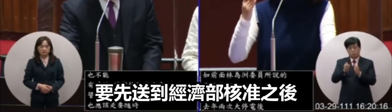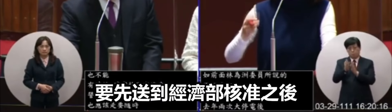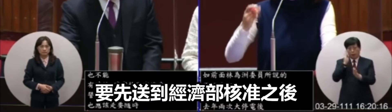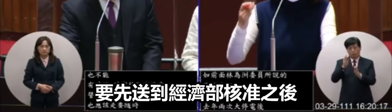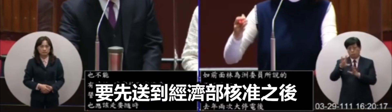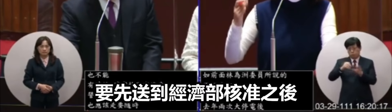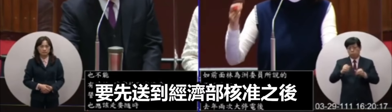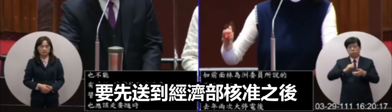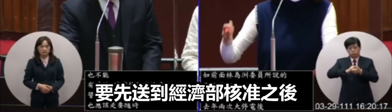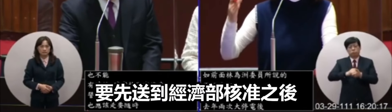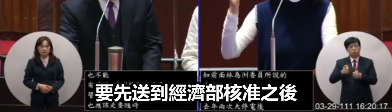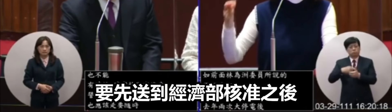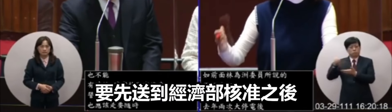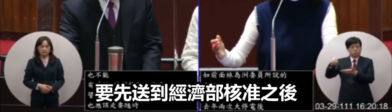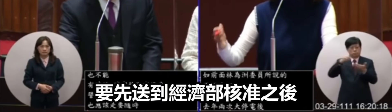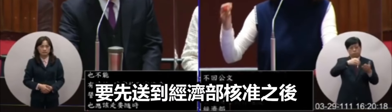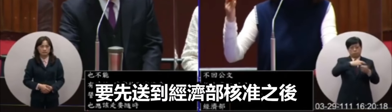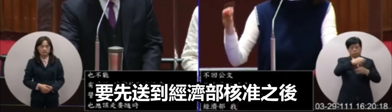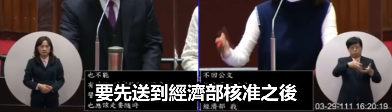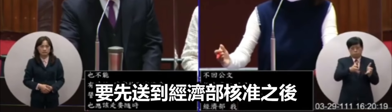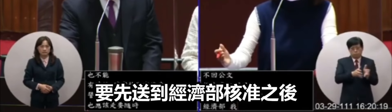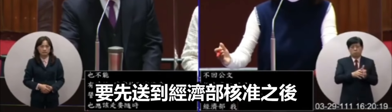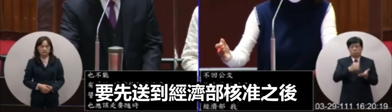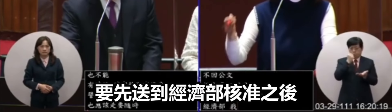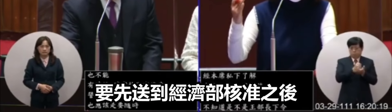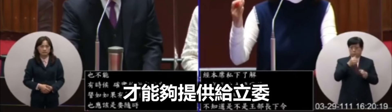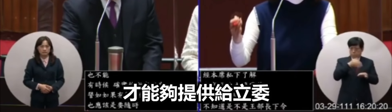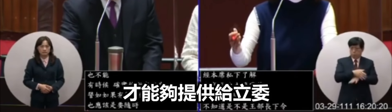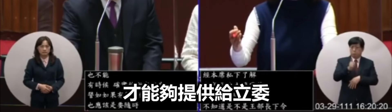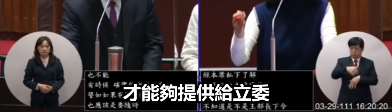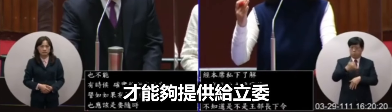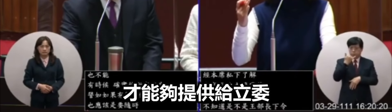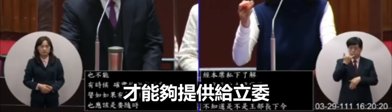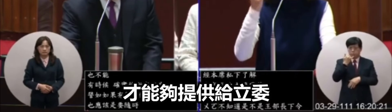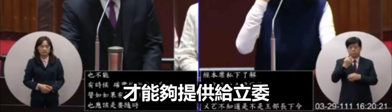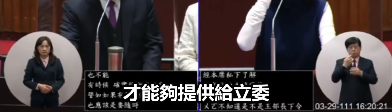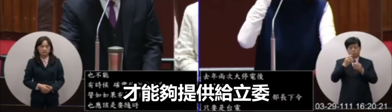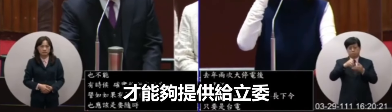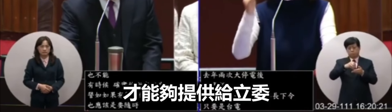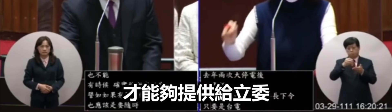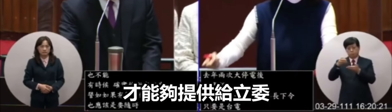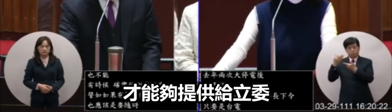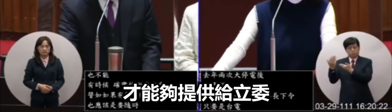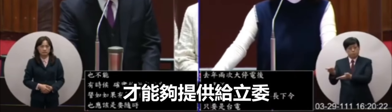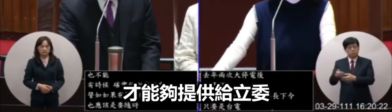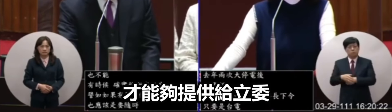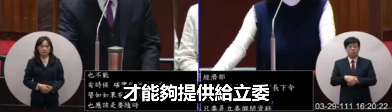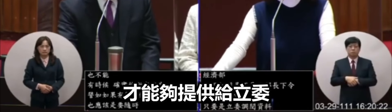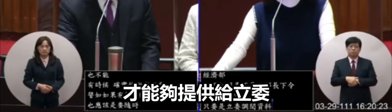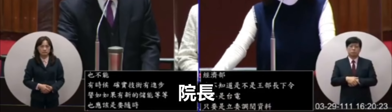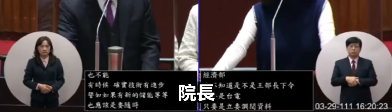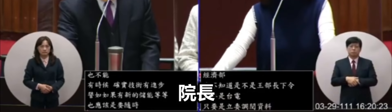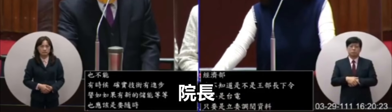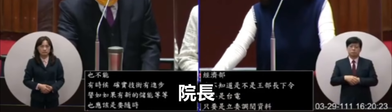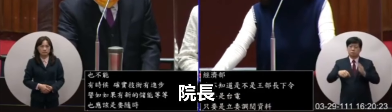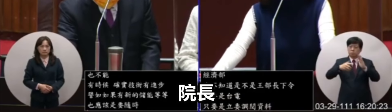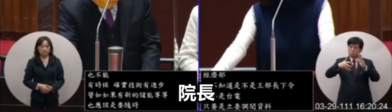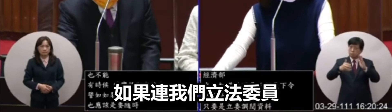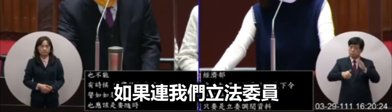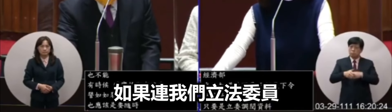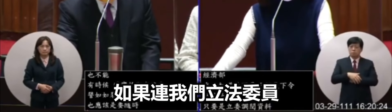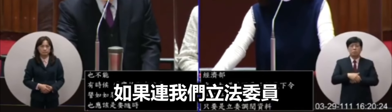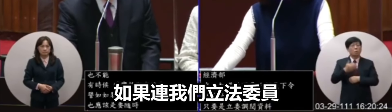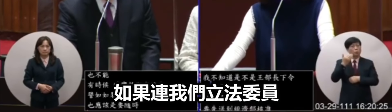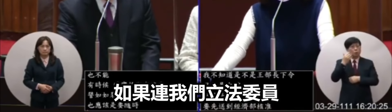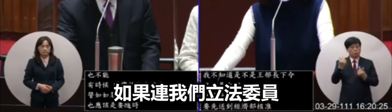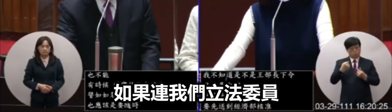料要先送到经济部核准之后才能够提供给立委。院长，